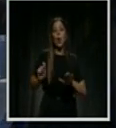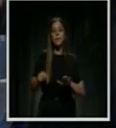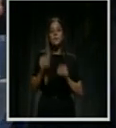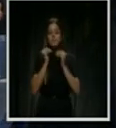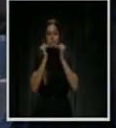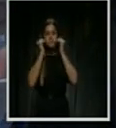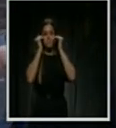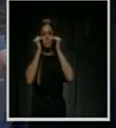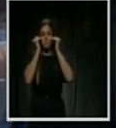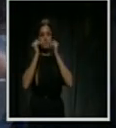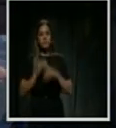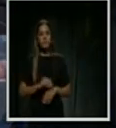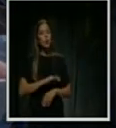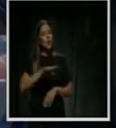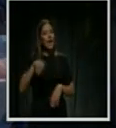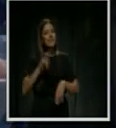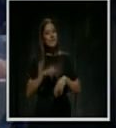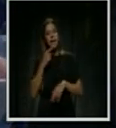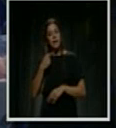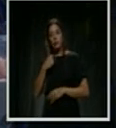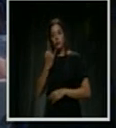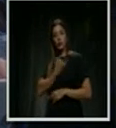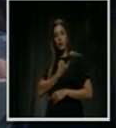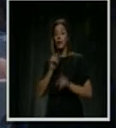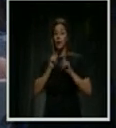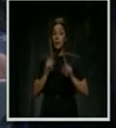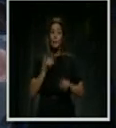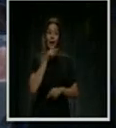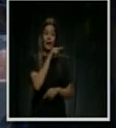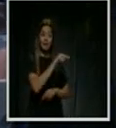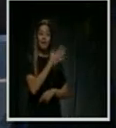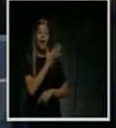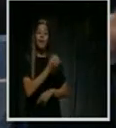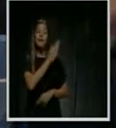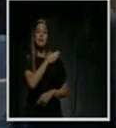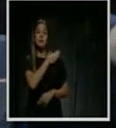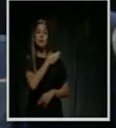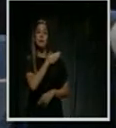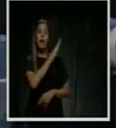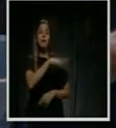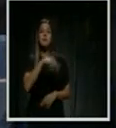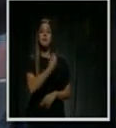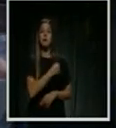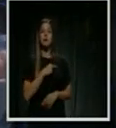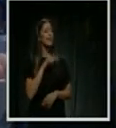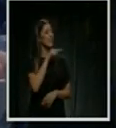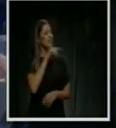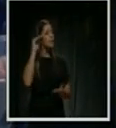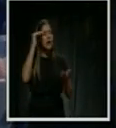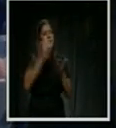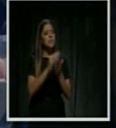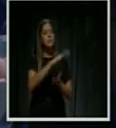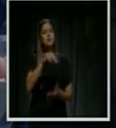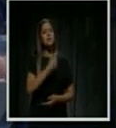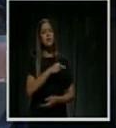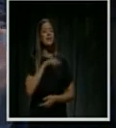Kulħadd għandu dritt jiddefendi ruħu, però inti għandek l-obbligu lejn il-poplu Malti u Għawdex. Flok għażilt lill-poplu, għażilt li tibqa'